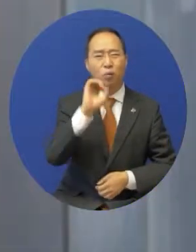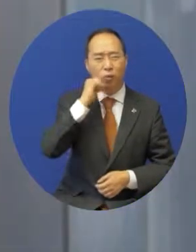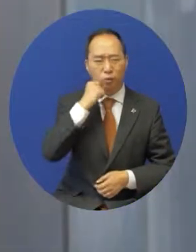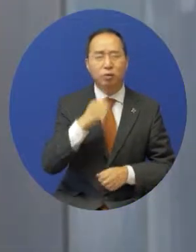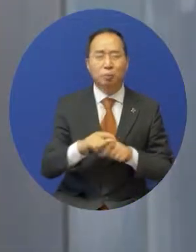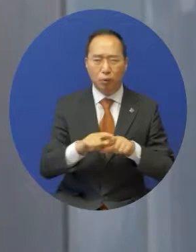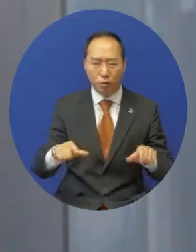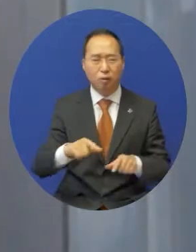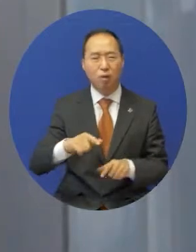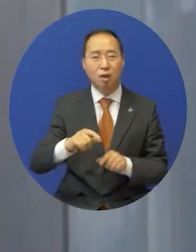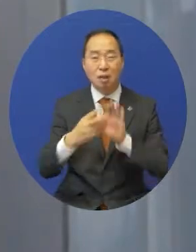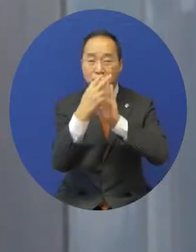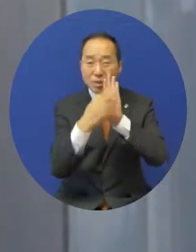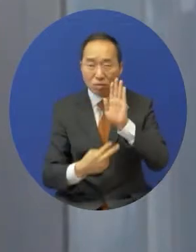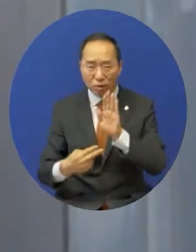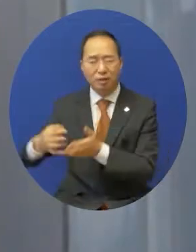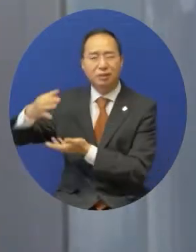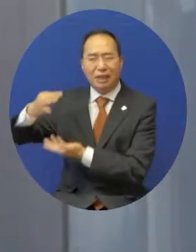많이 보고 있습니다.